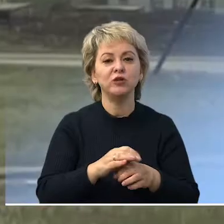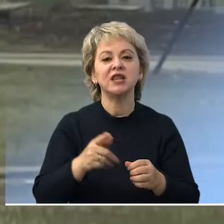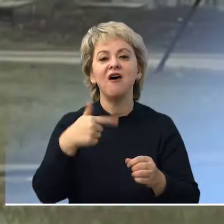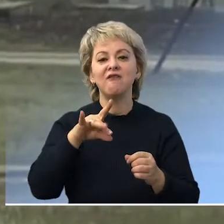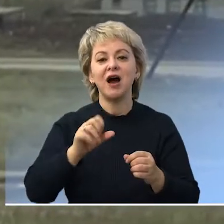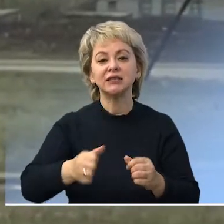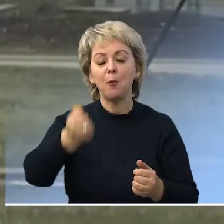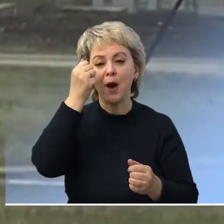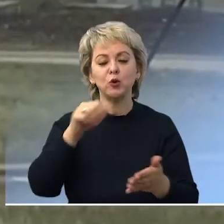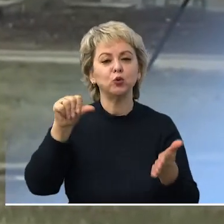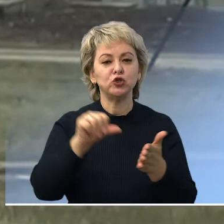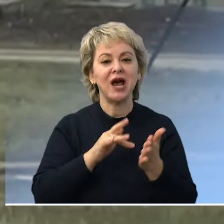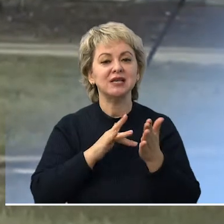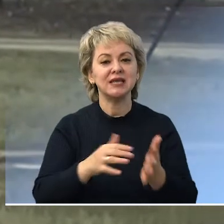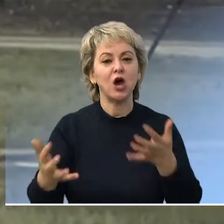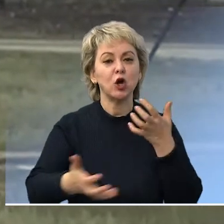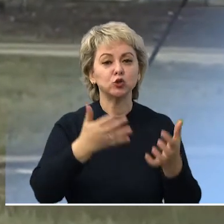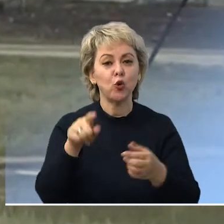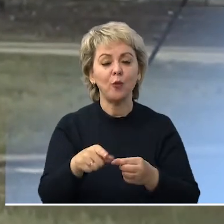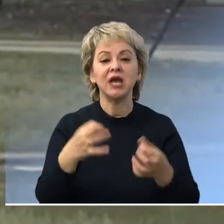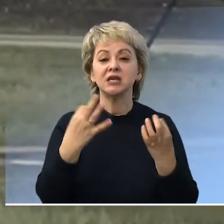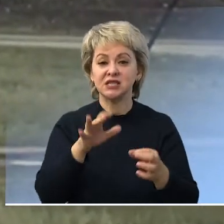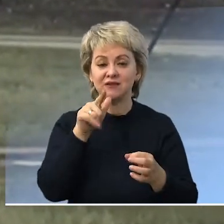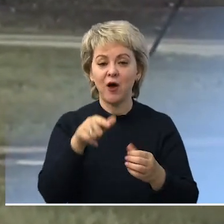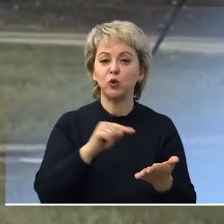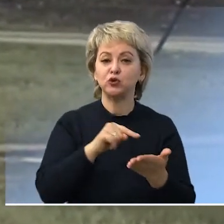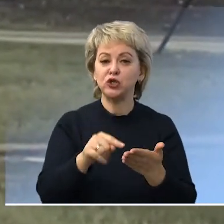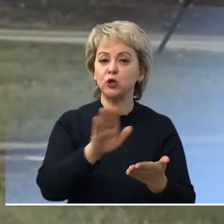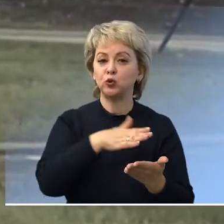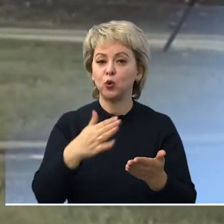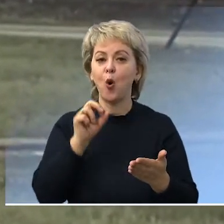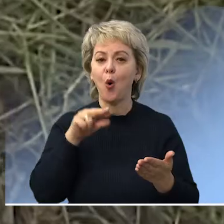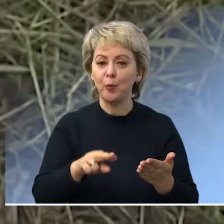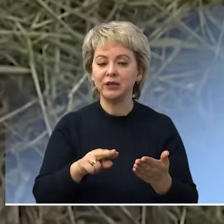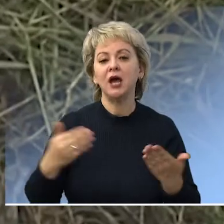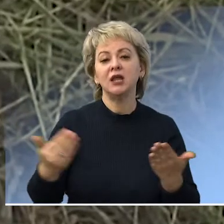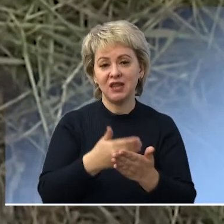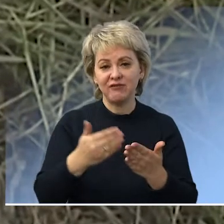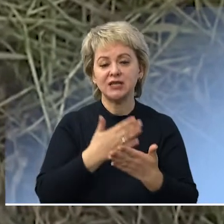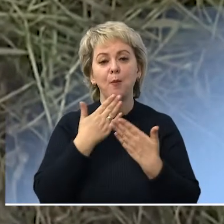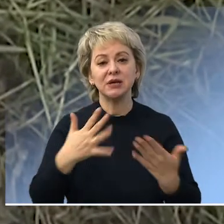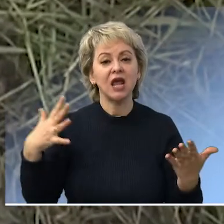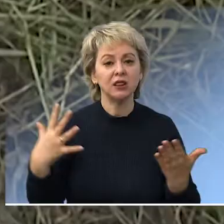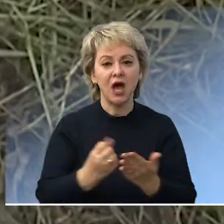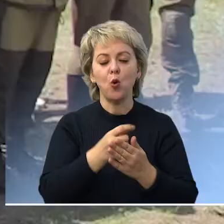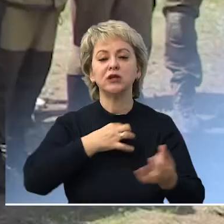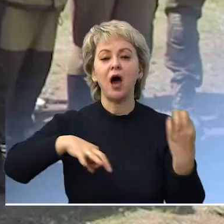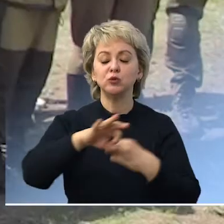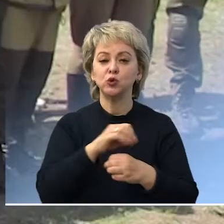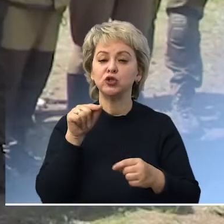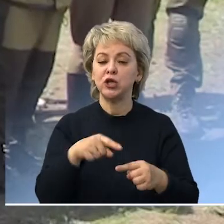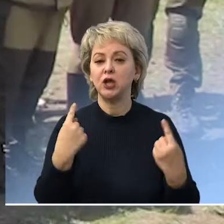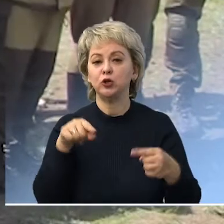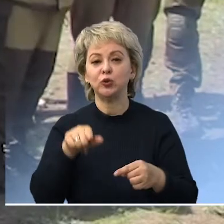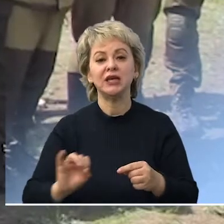памяти. Участники экспедиции производят раскопки, а в свободное время делятся друг с другом опытом, новостями о последних находках, обсуждают